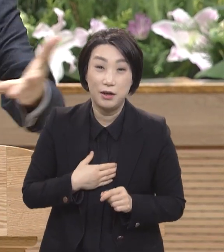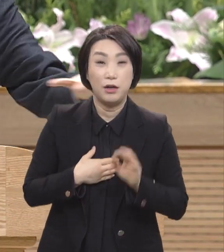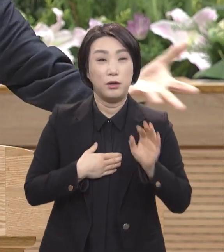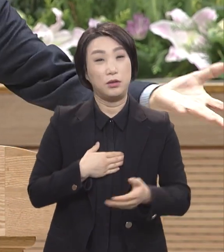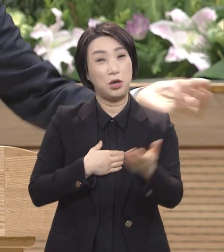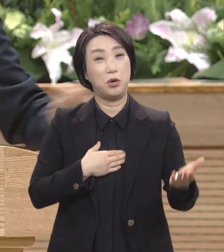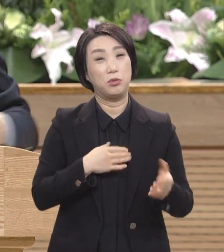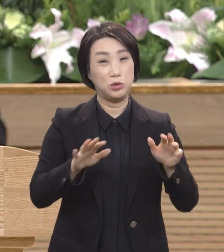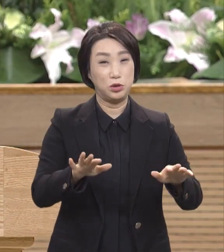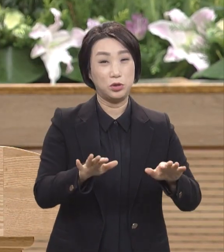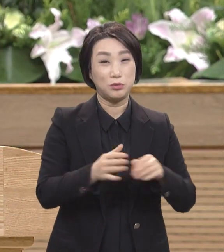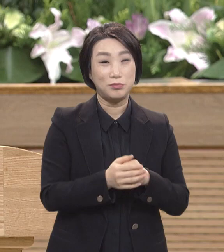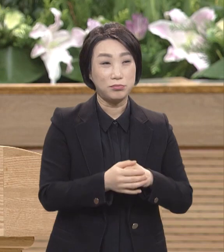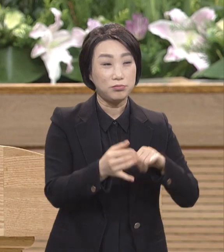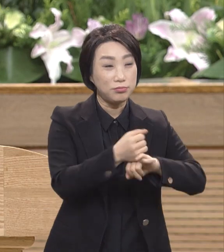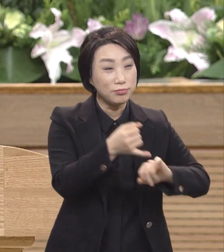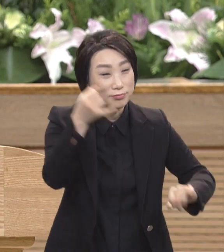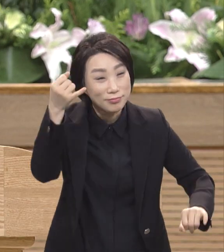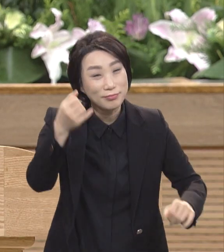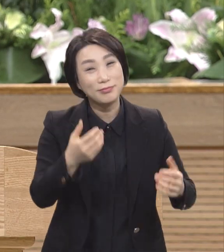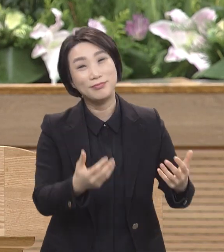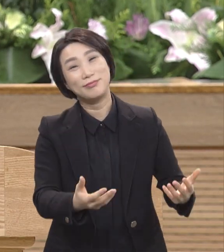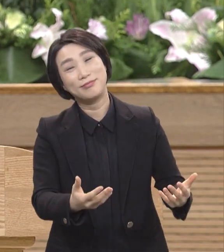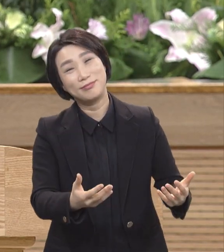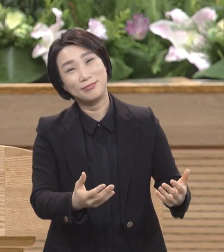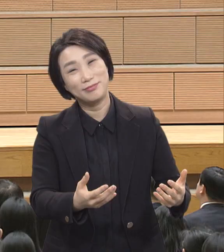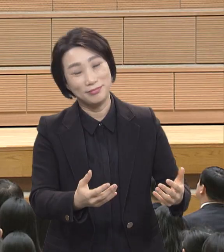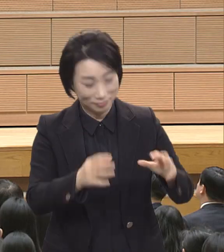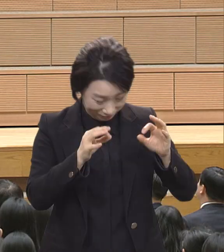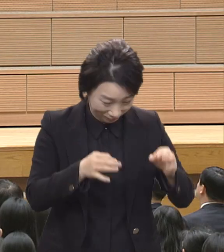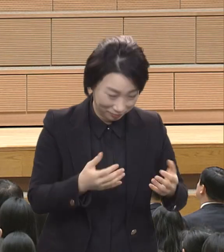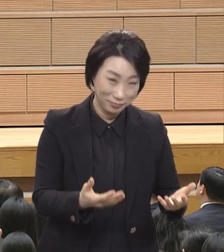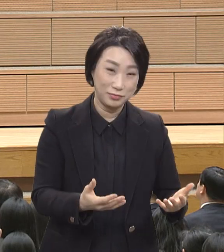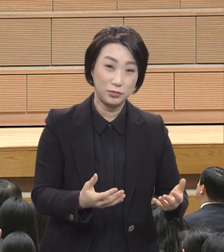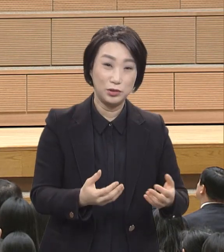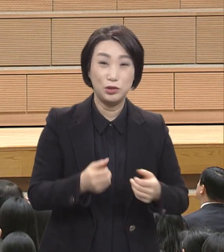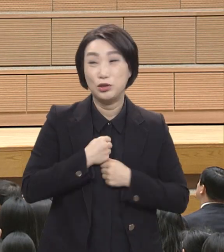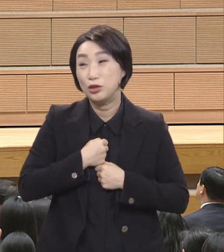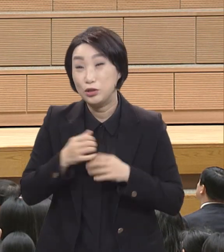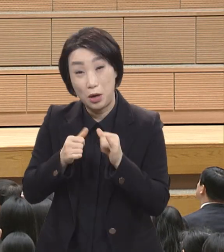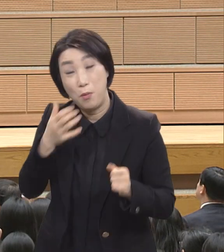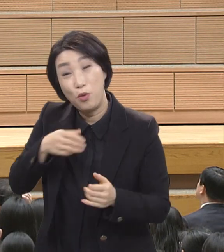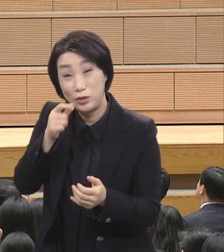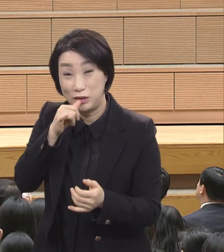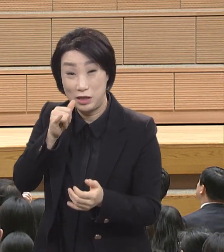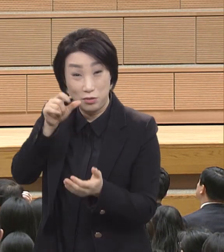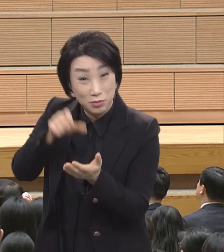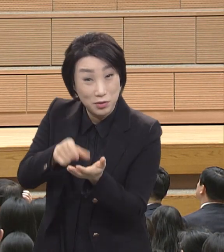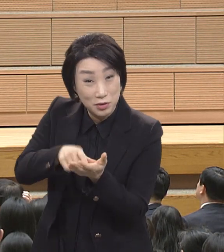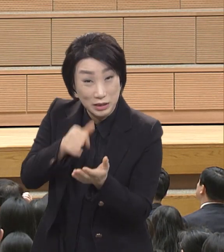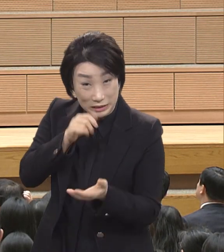어쩌서 지금 계약 파괴범이 되느냐 그 말이야. 응? 지키는 자가 복이 있다는데.